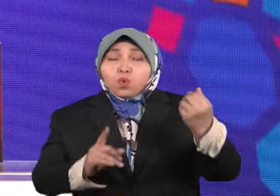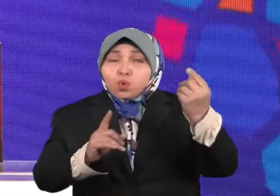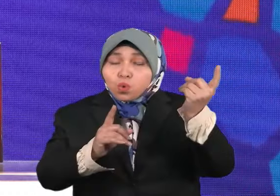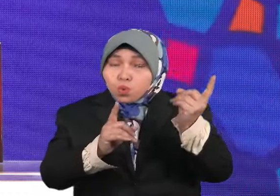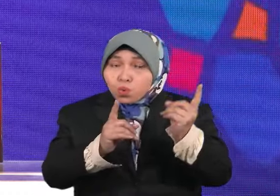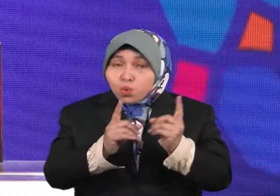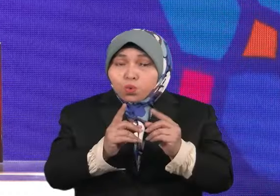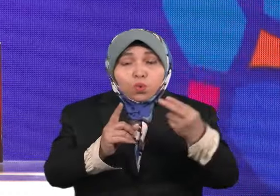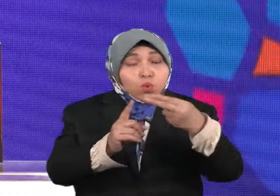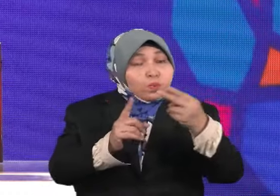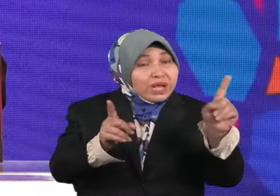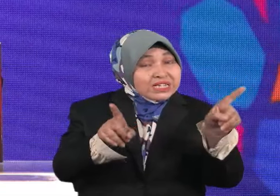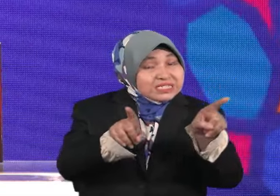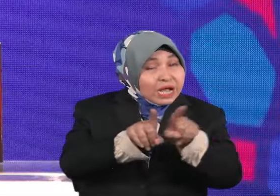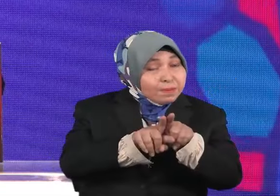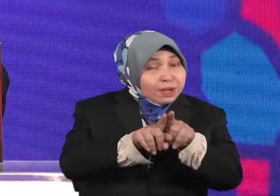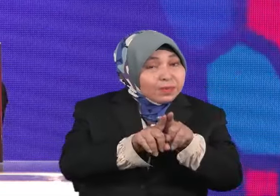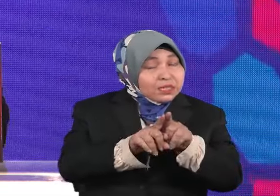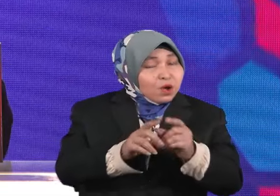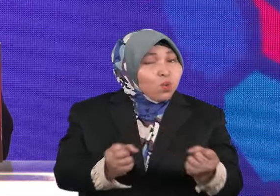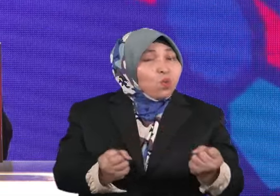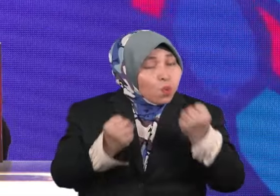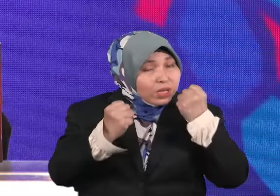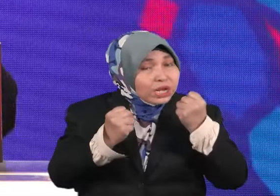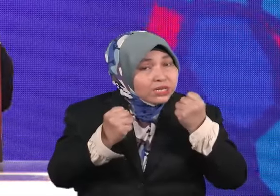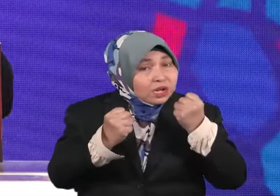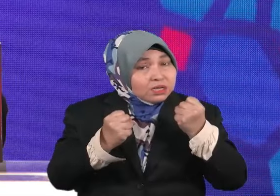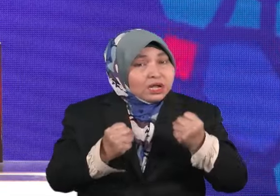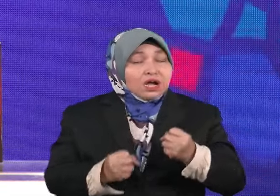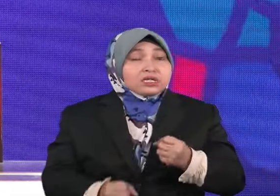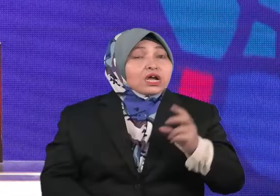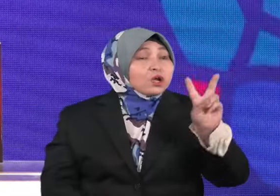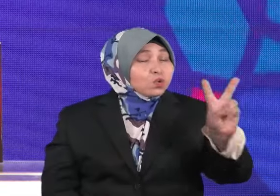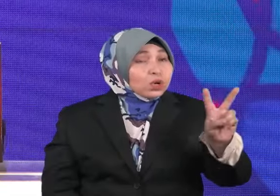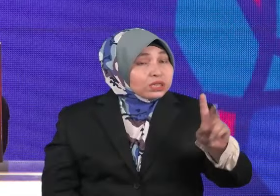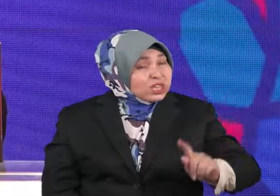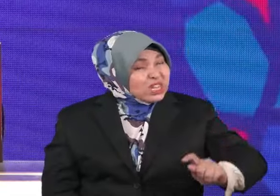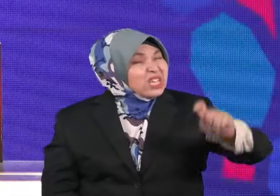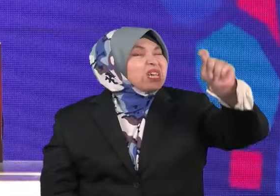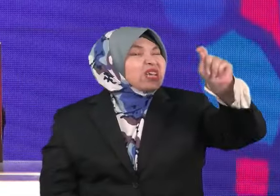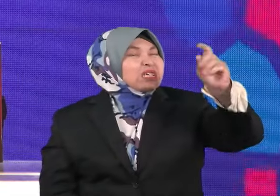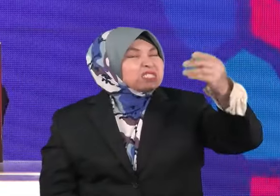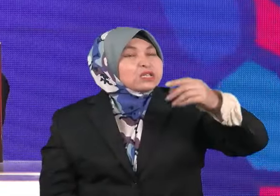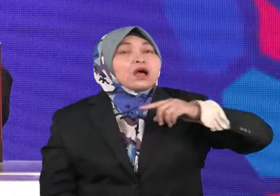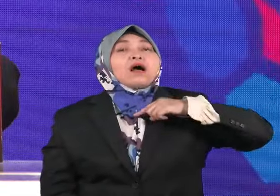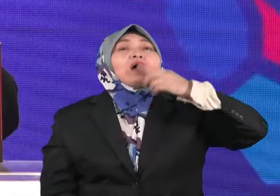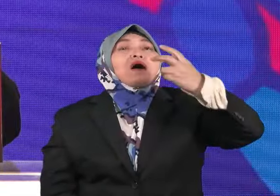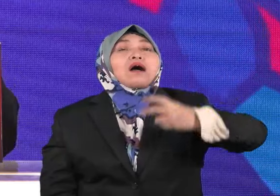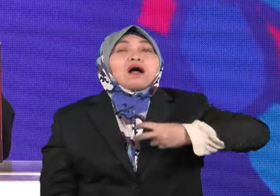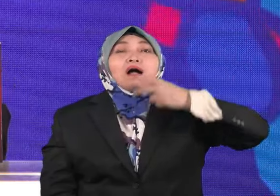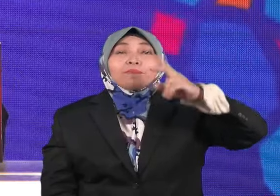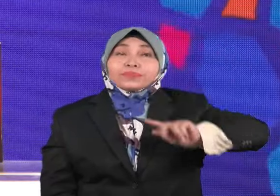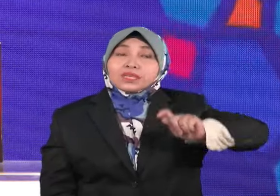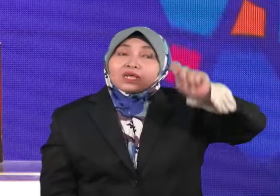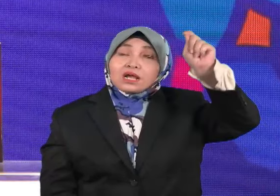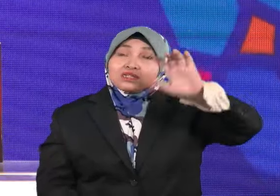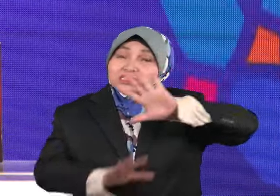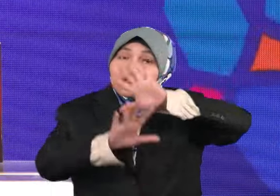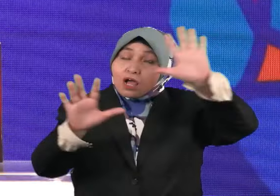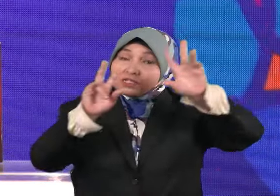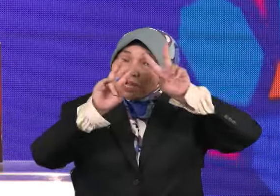bertemu, kita kuatkan sedikit. Yang kedua itu dikuatkan suara, ditinggikan sedikit intonasi supaya lebih jelas ra itu,